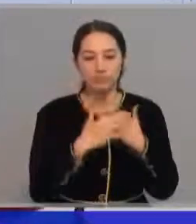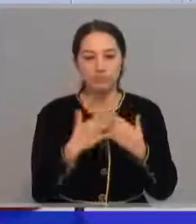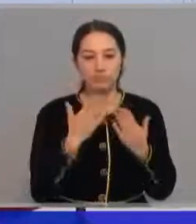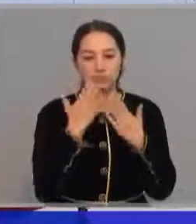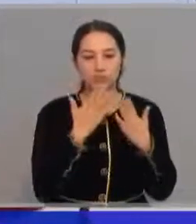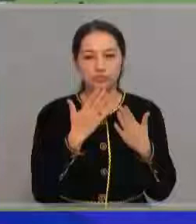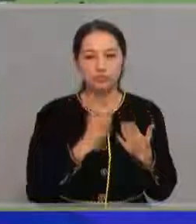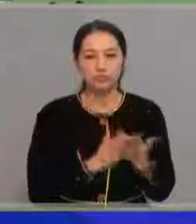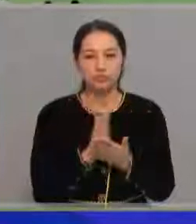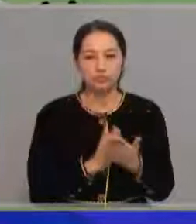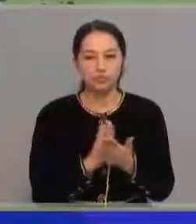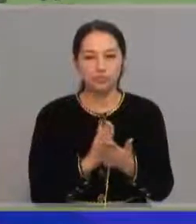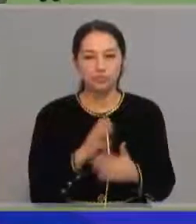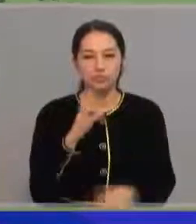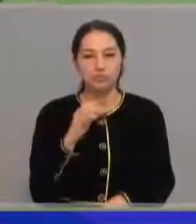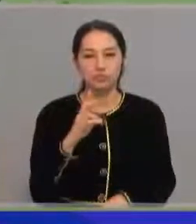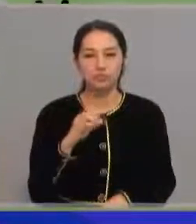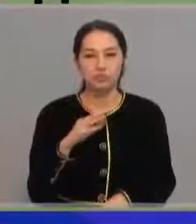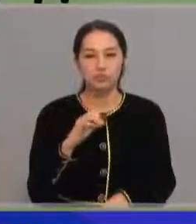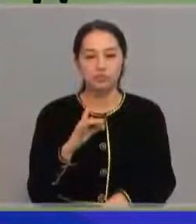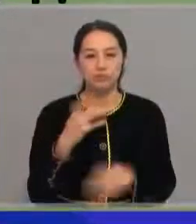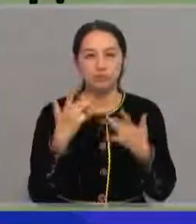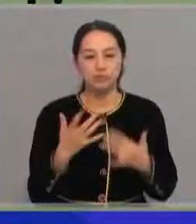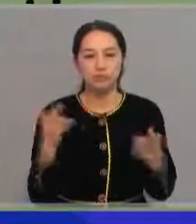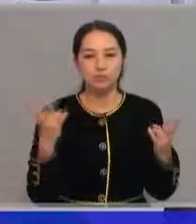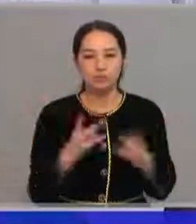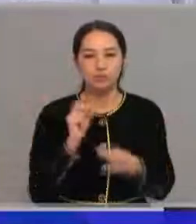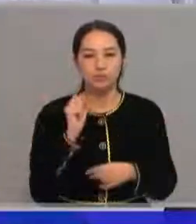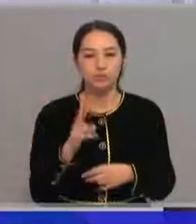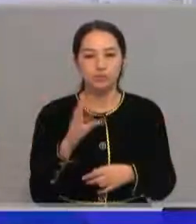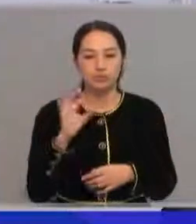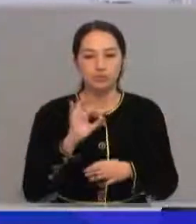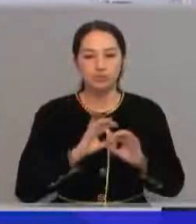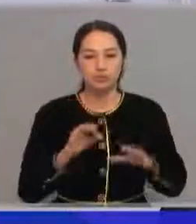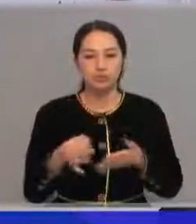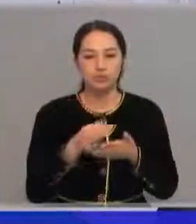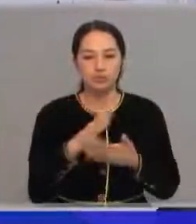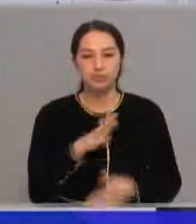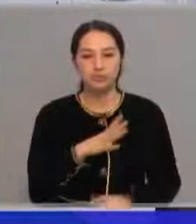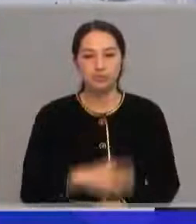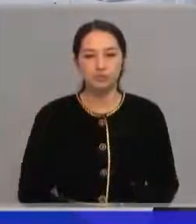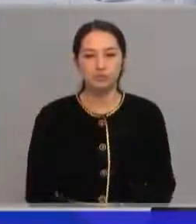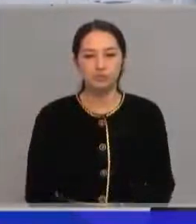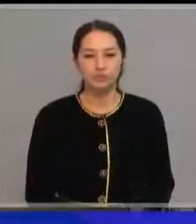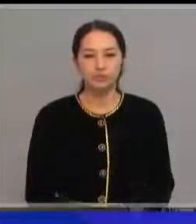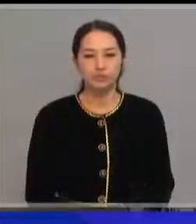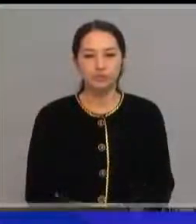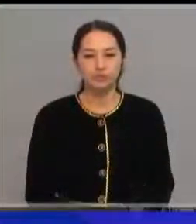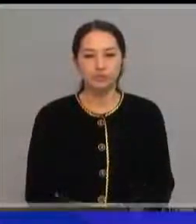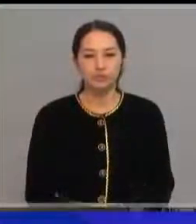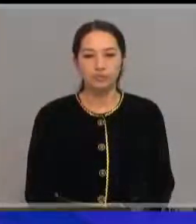бар кітапхана қызметкерлері сенаторларға өз мұқтаждықтарын жеткізіп, сауалдарына жауап алды.